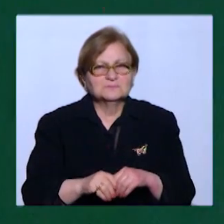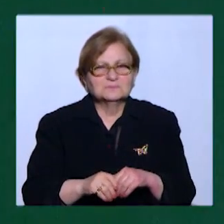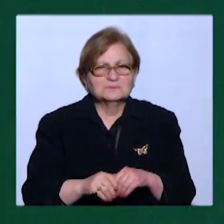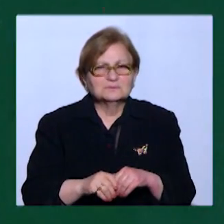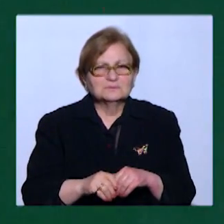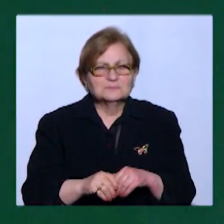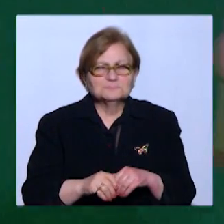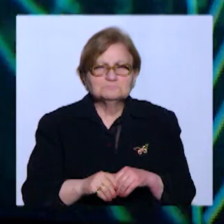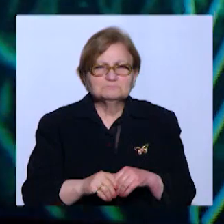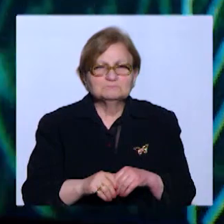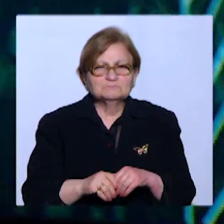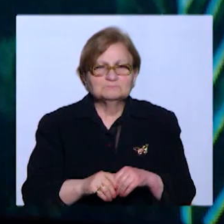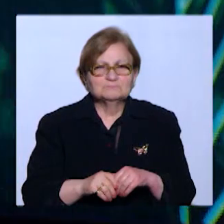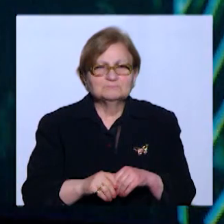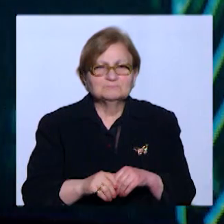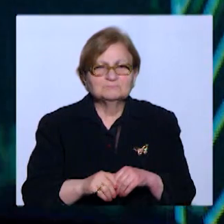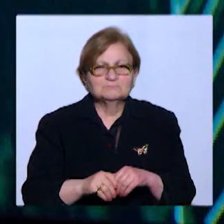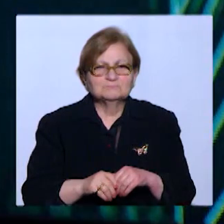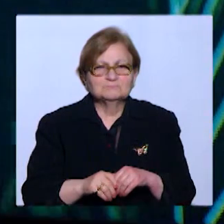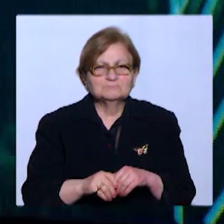აბა გავაგრძელოთ.